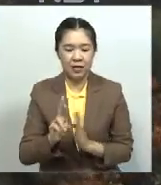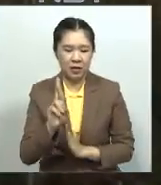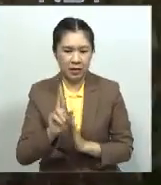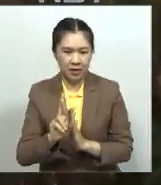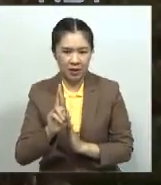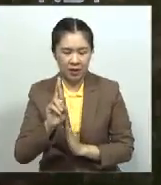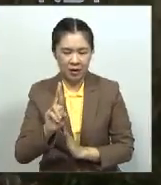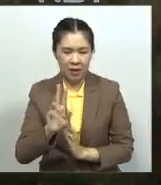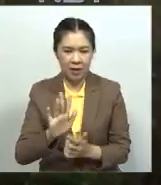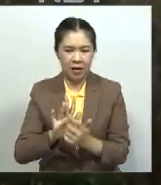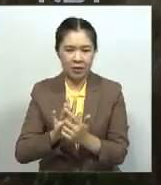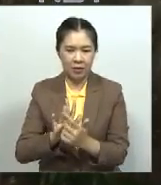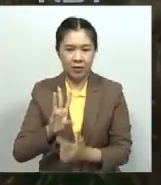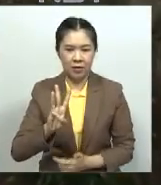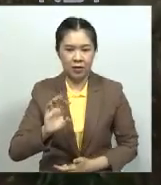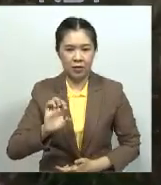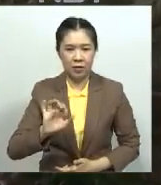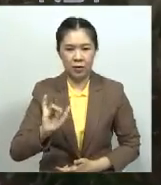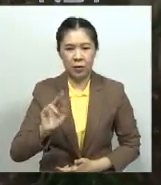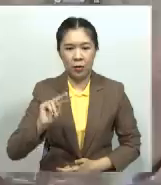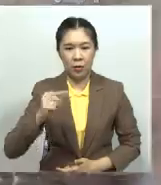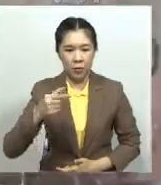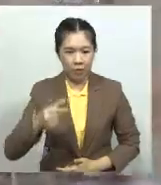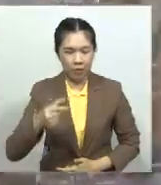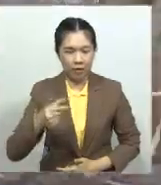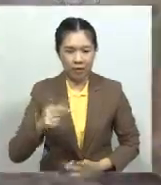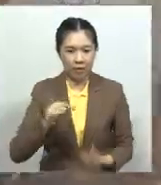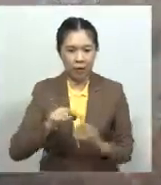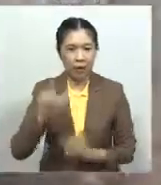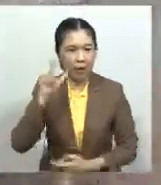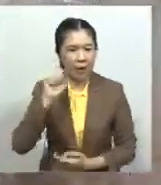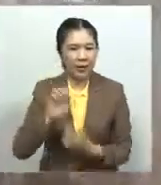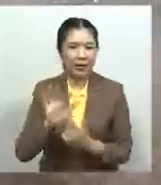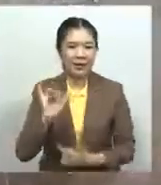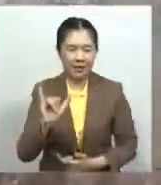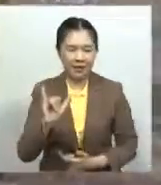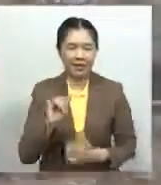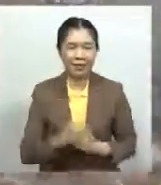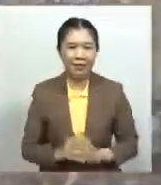ายตำบลเวียงอำเภอเมืองและที่ตำบลเวียงพังคำอำเภอแม่สายค่ะ